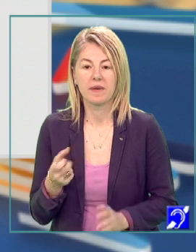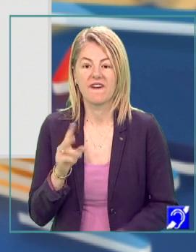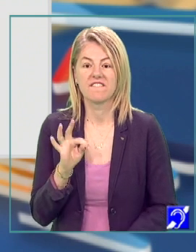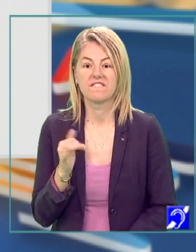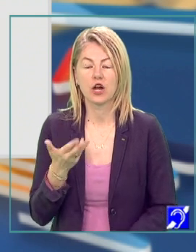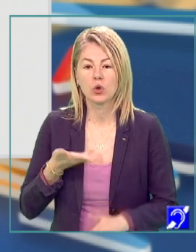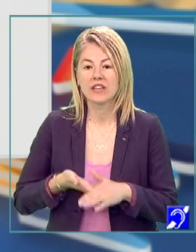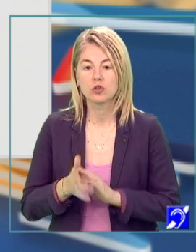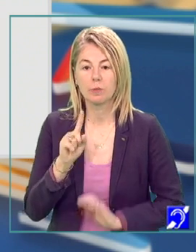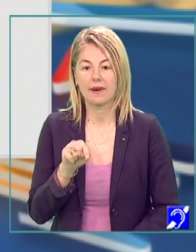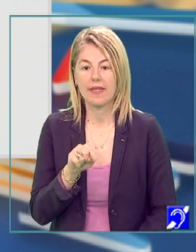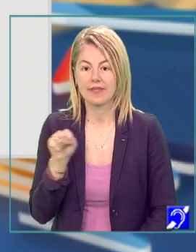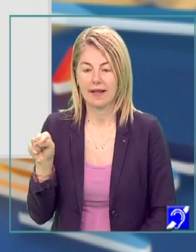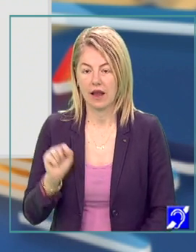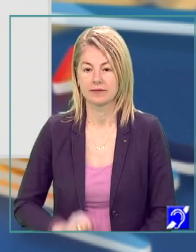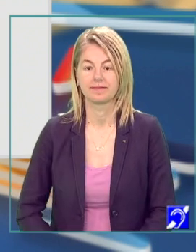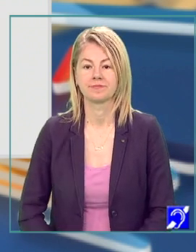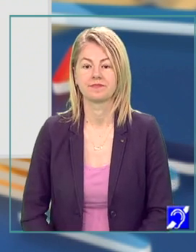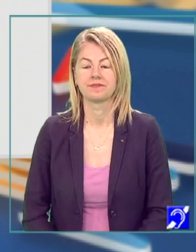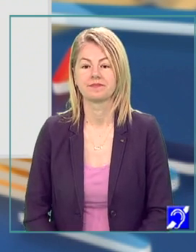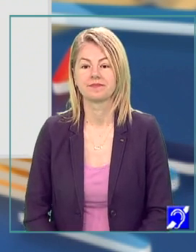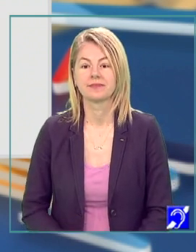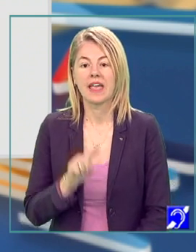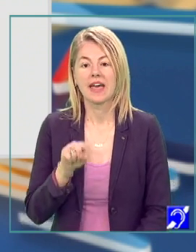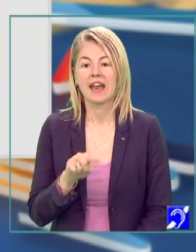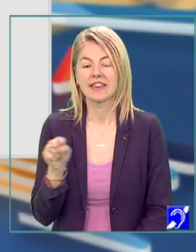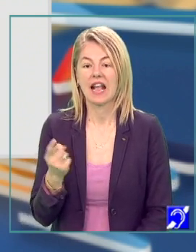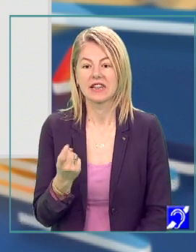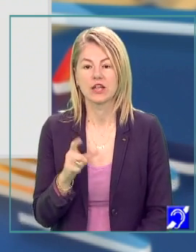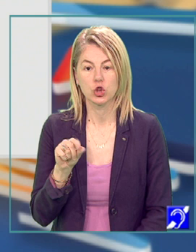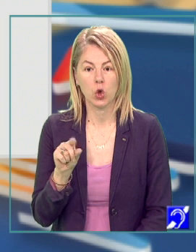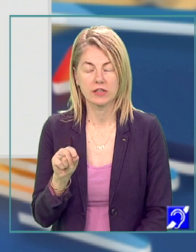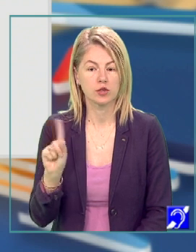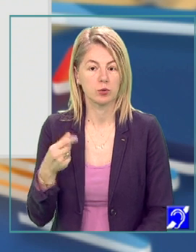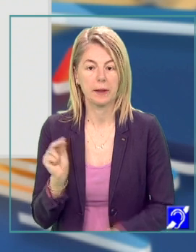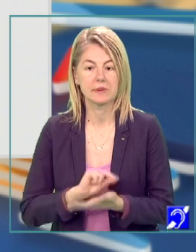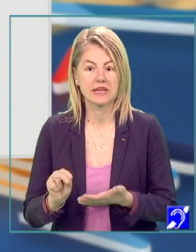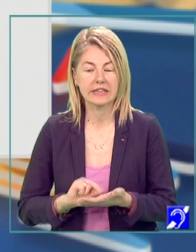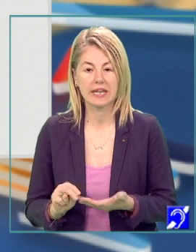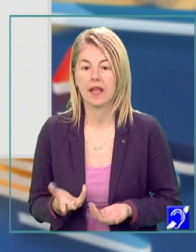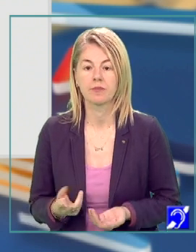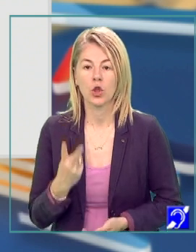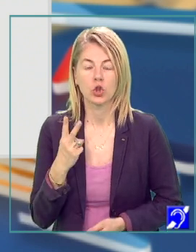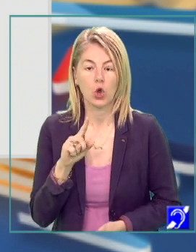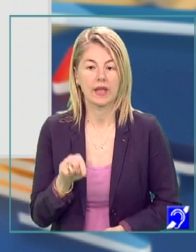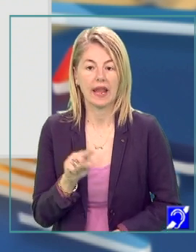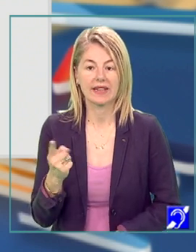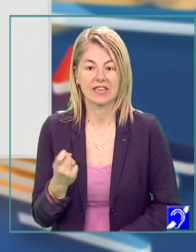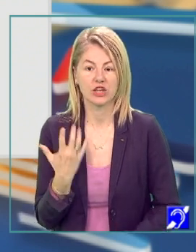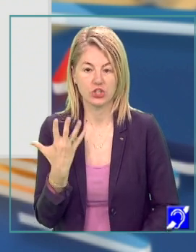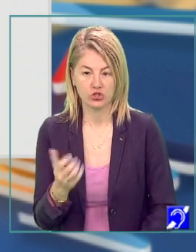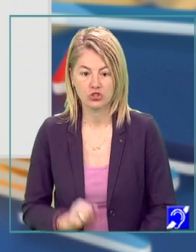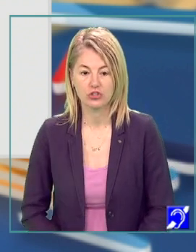de subradical la x. Da? Radical din 20 se poate scrie ca 2 radical din